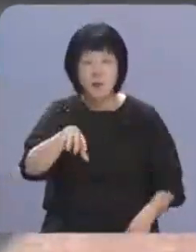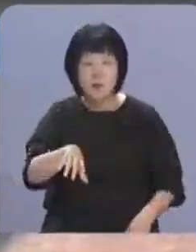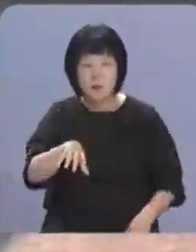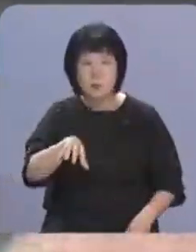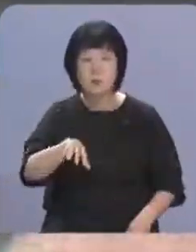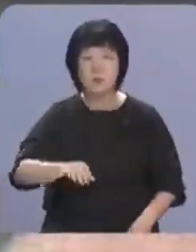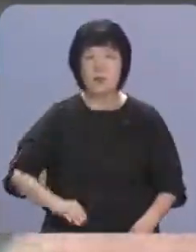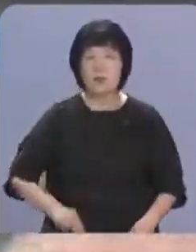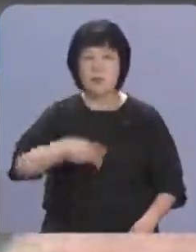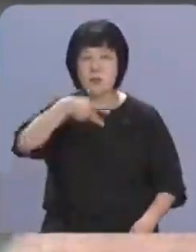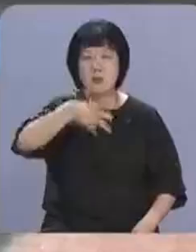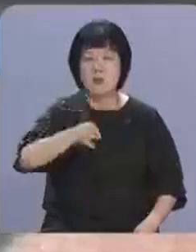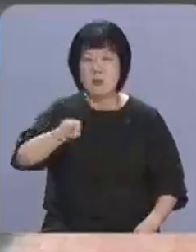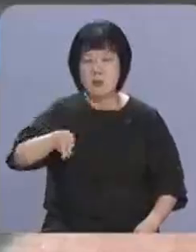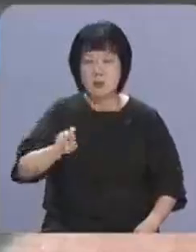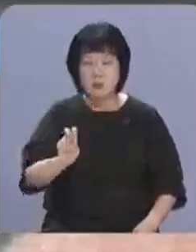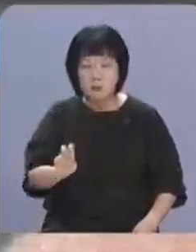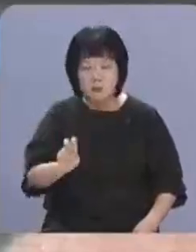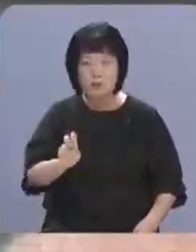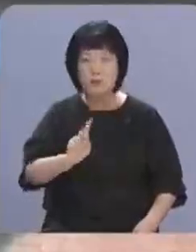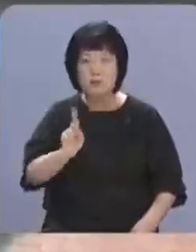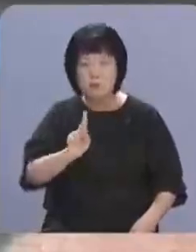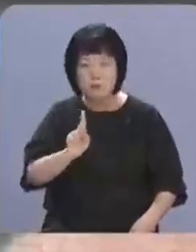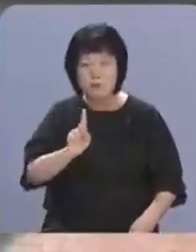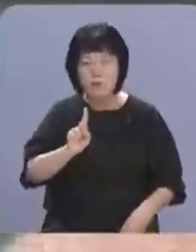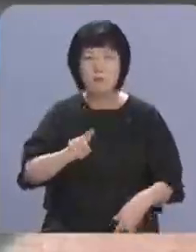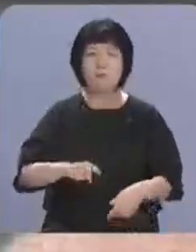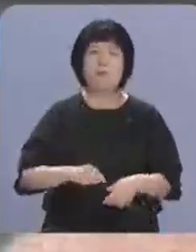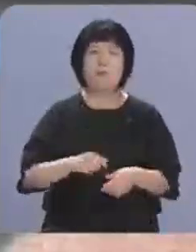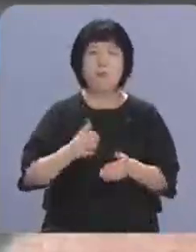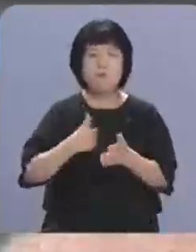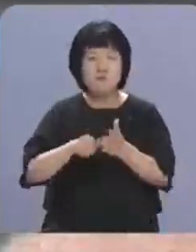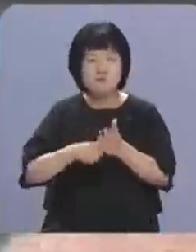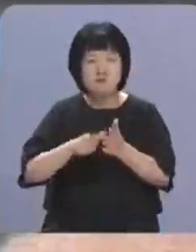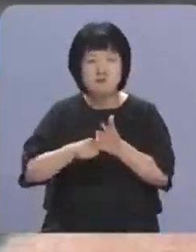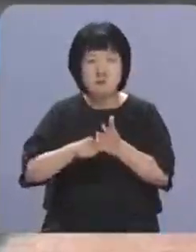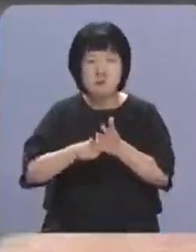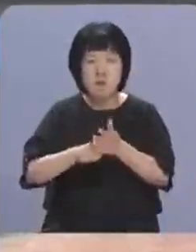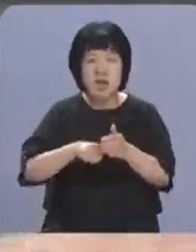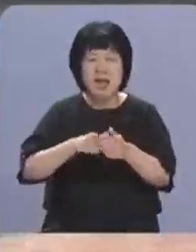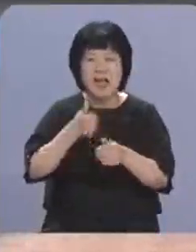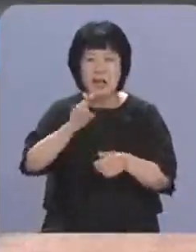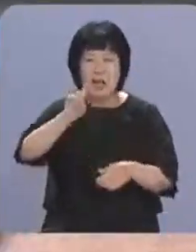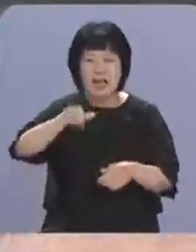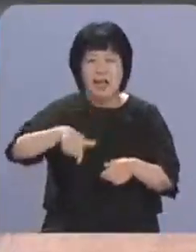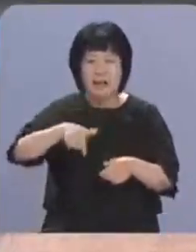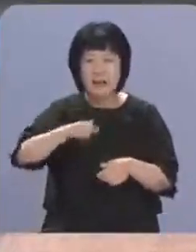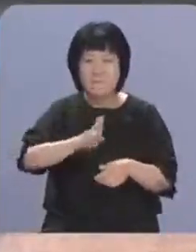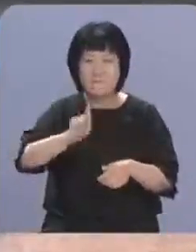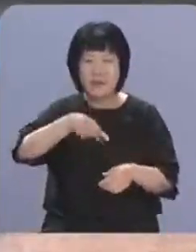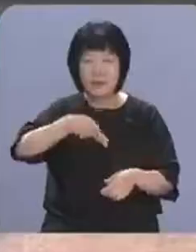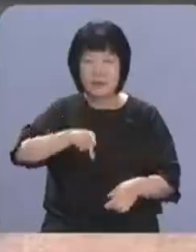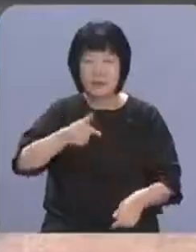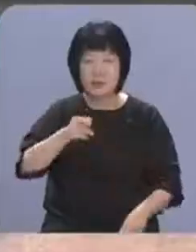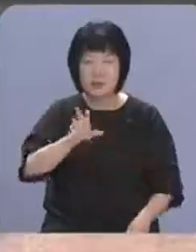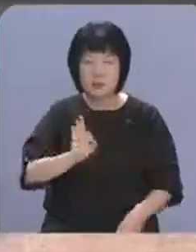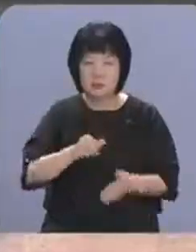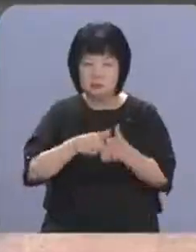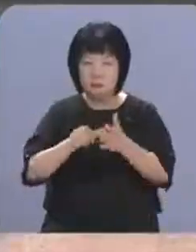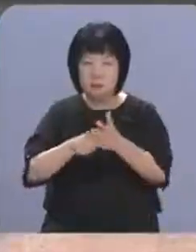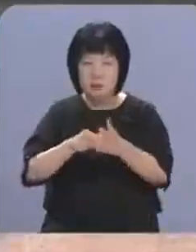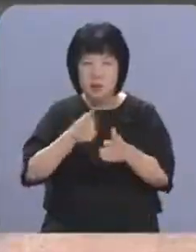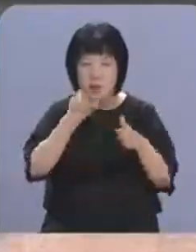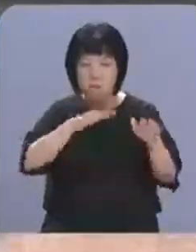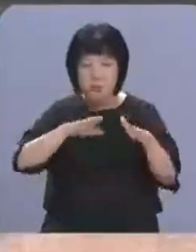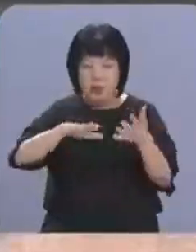무슨 유민이 희한한 이름도 기억하기 어려운 핵 방사능 물질이 바다에 섞여 있다고 하면